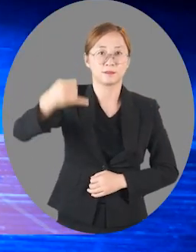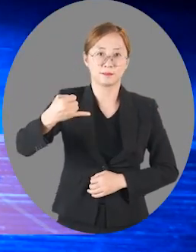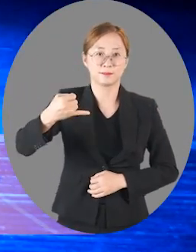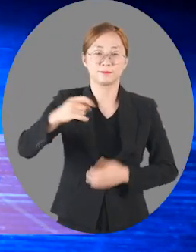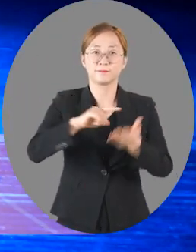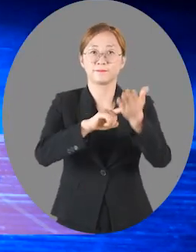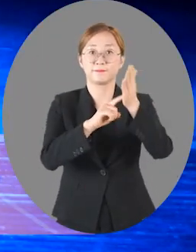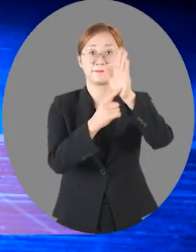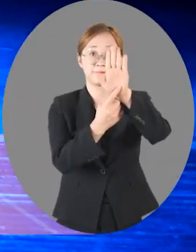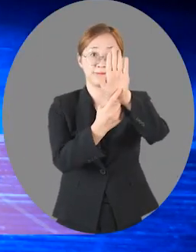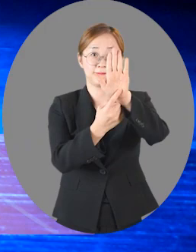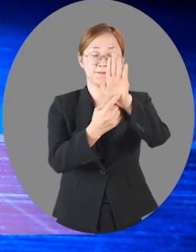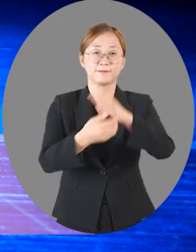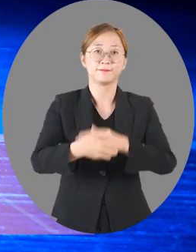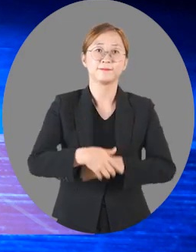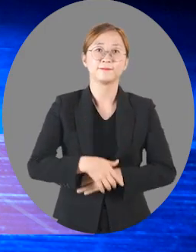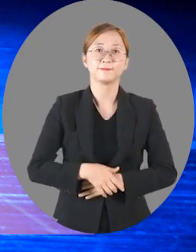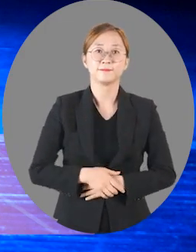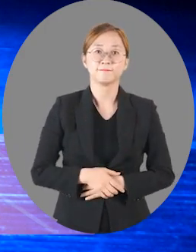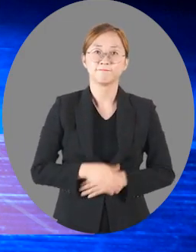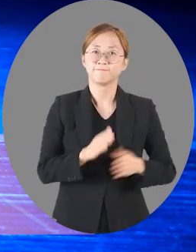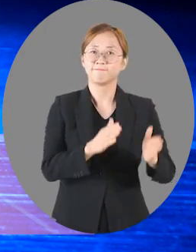안녕 굴사르가 무대에 올랐습니다.